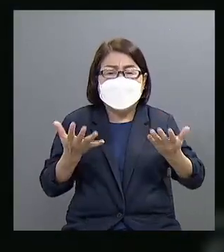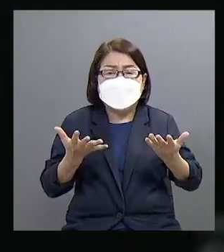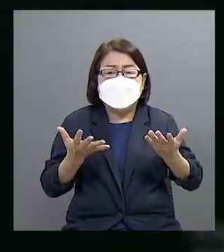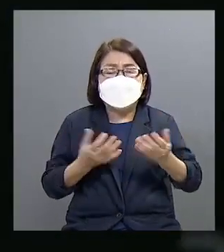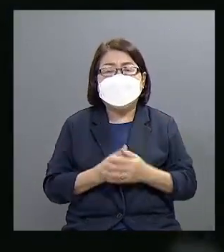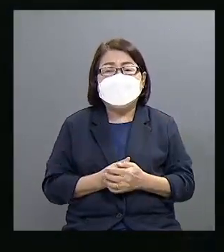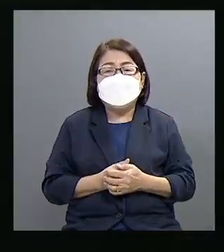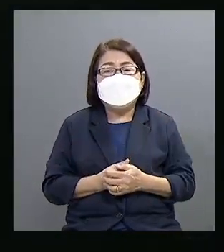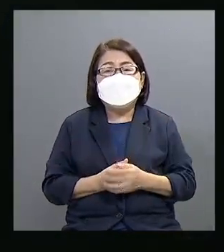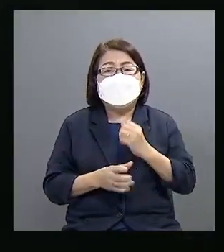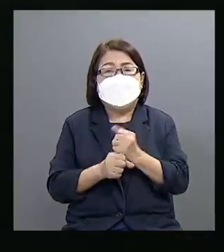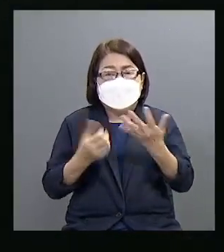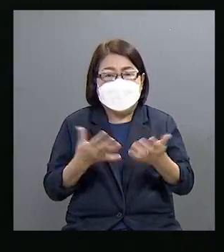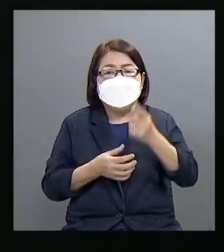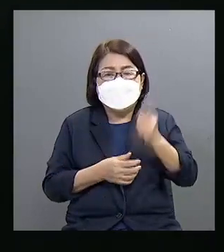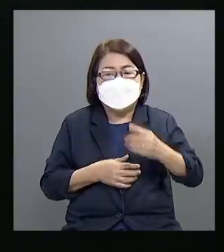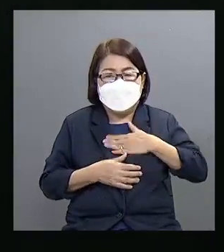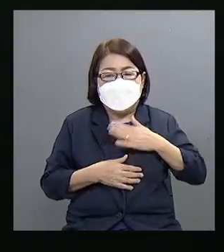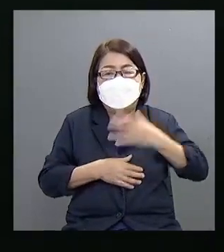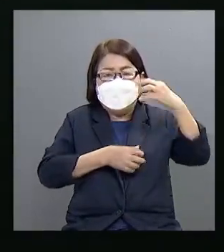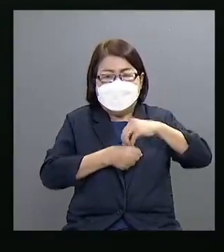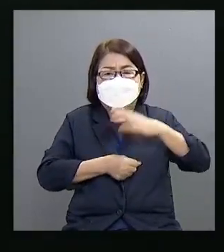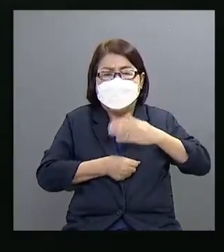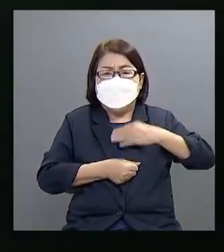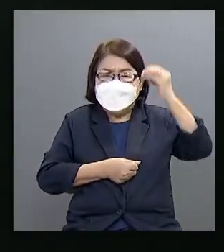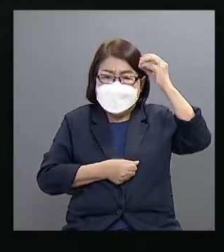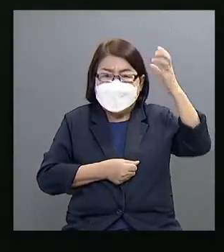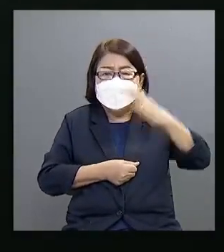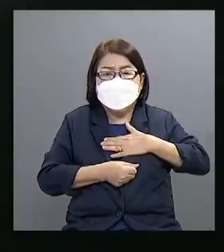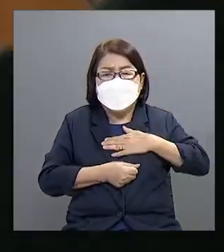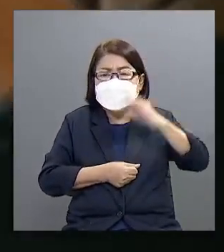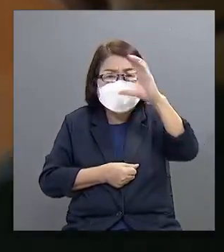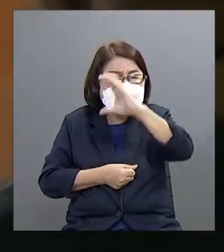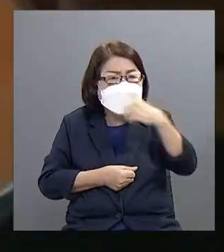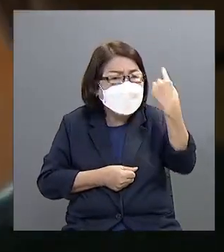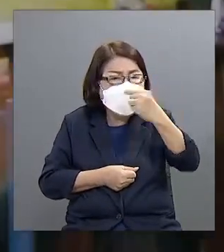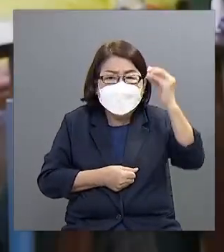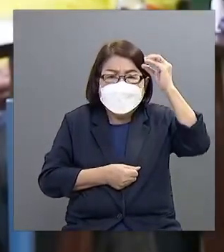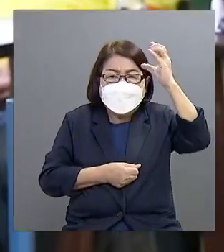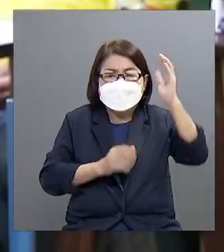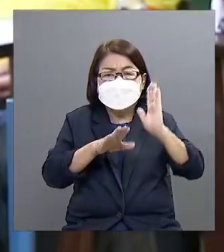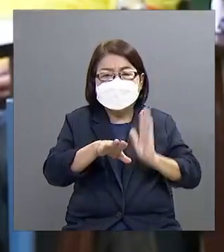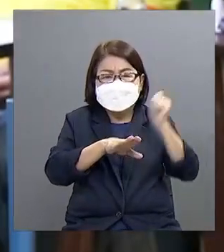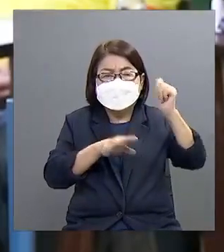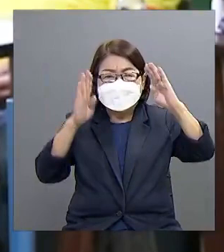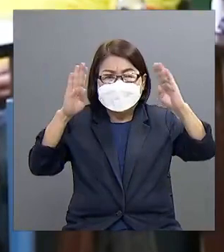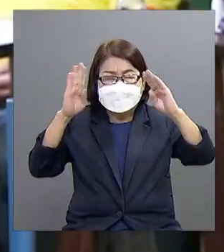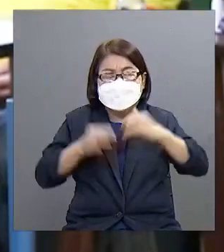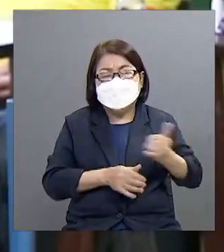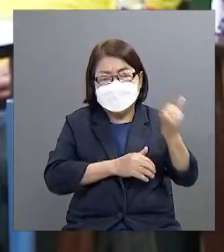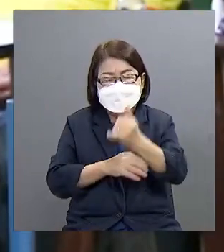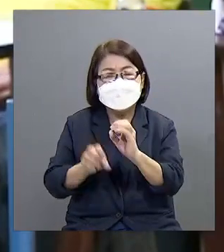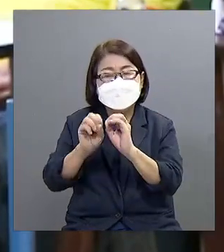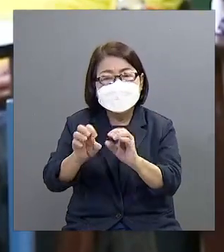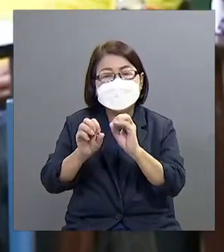เผยแพร่ความรู้หาคนที่มีความรู้มานะครับแล้วก็มารู้ในเรื่องของการสร้างหรือประดิษ